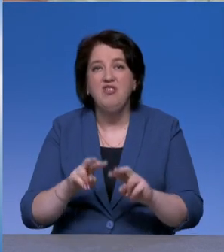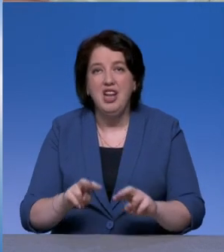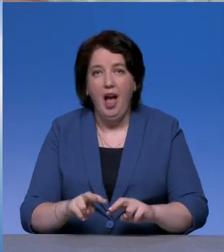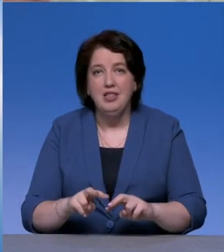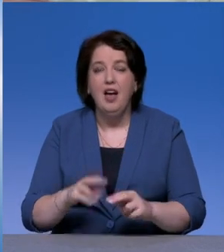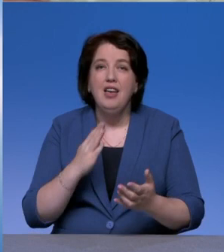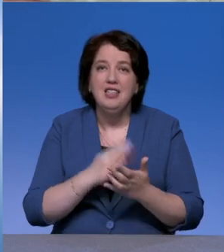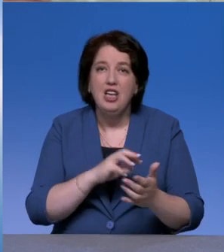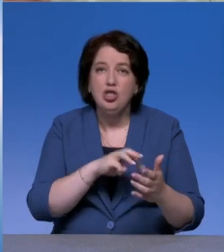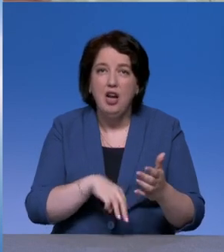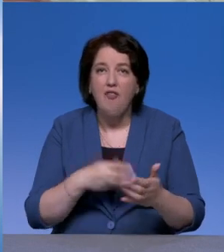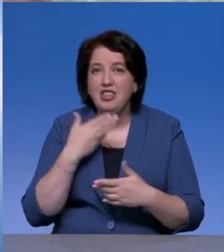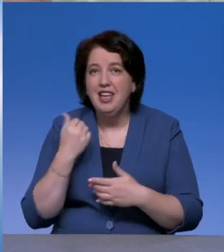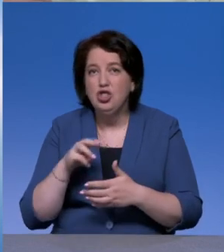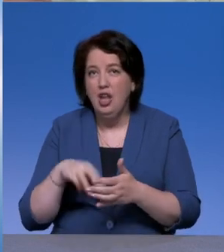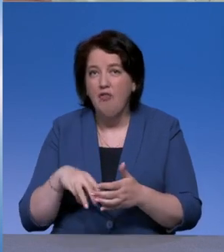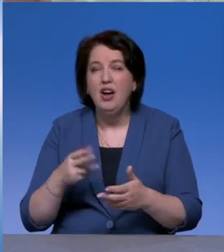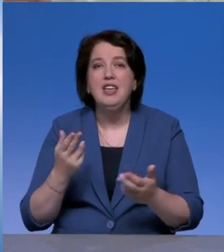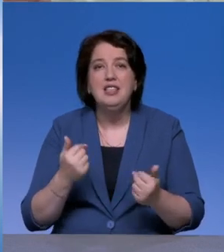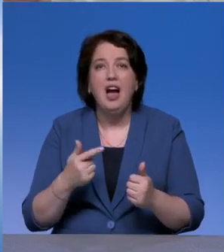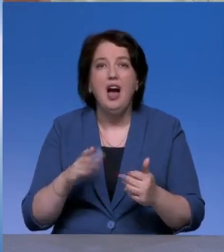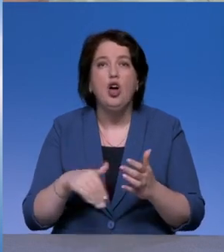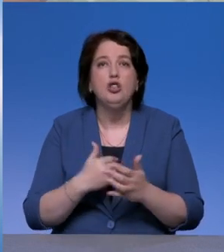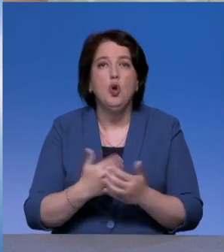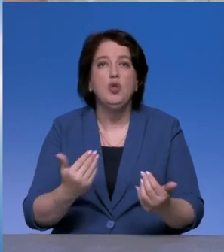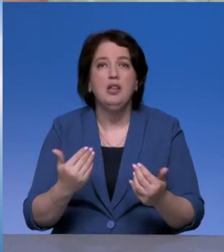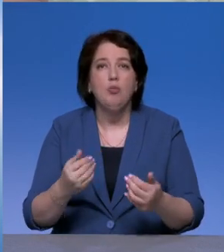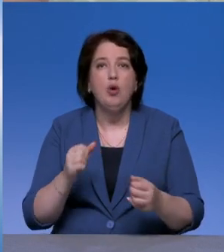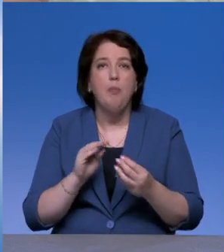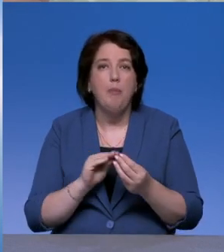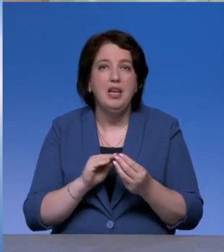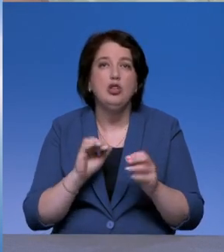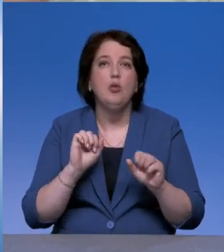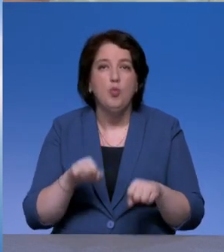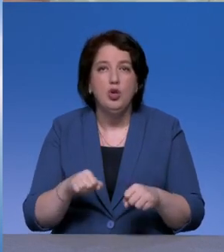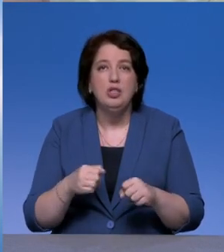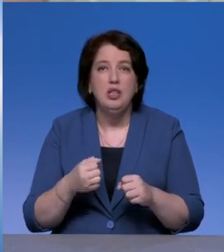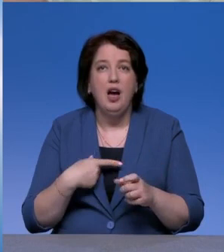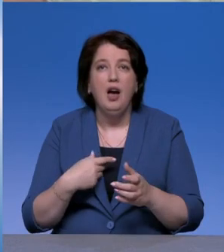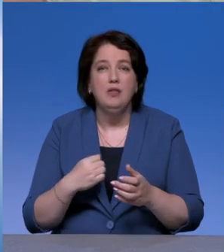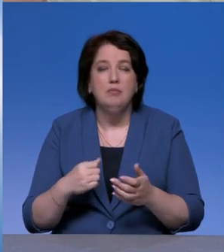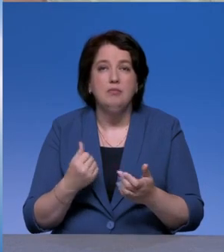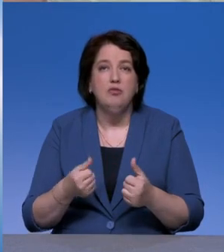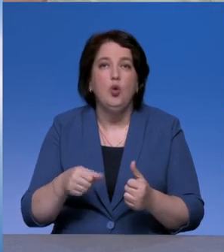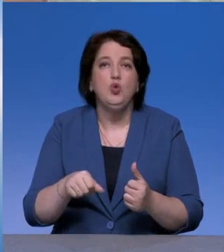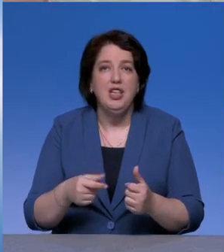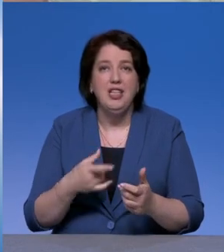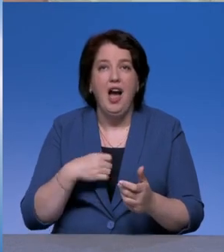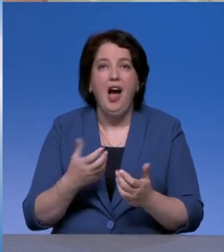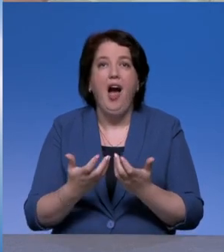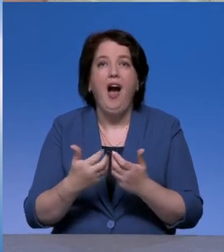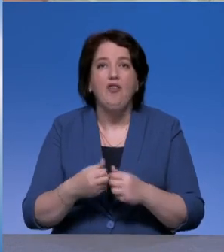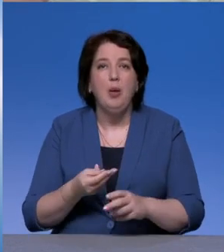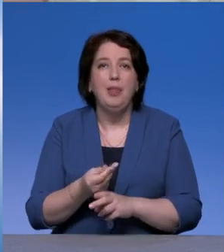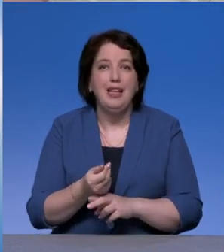И там можно было, да, действительно, и, кстати, до сих пор можно настроить автоплатеж. Но я так